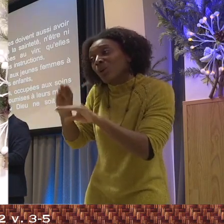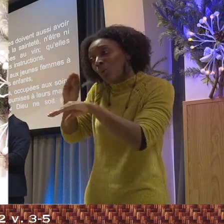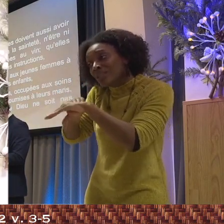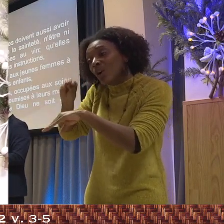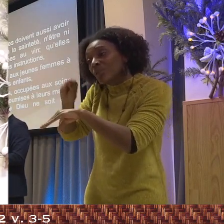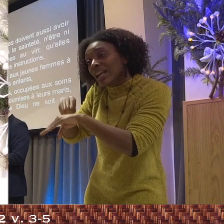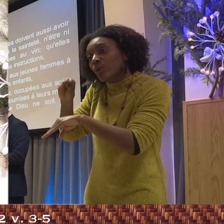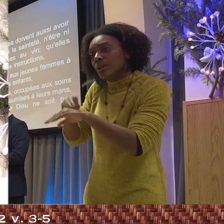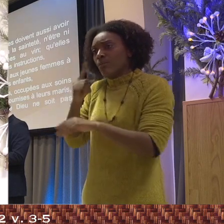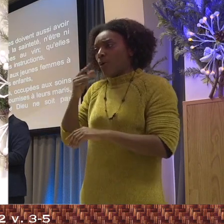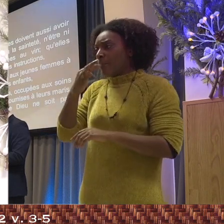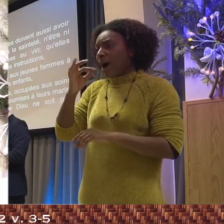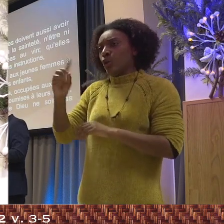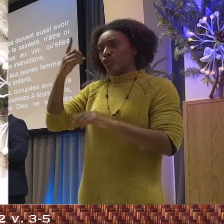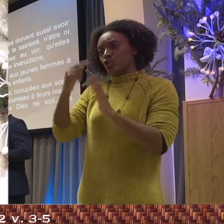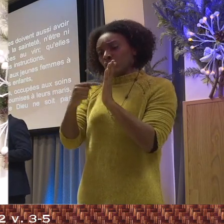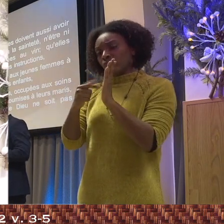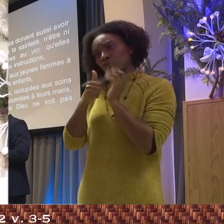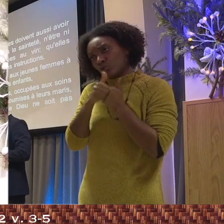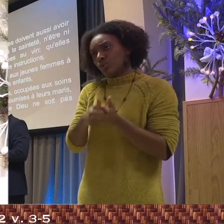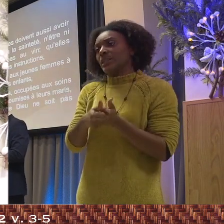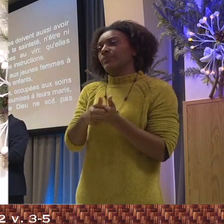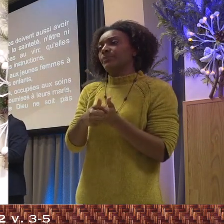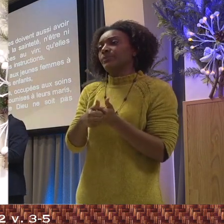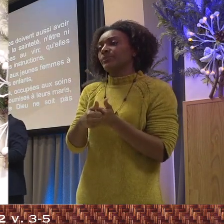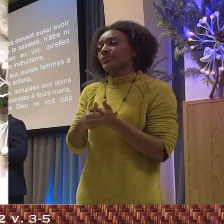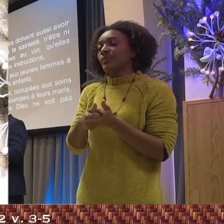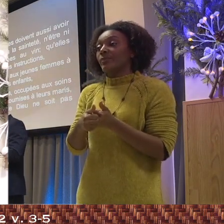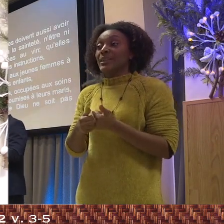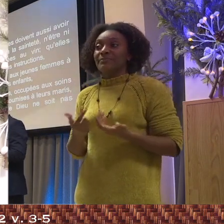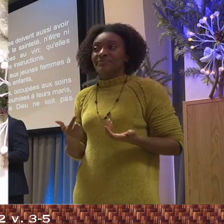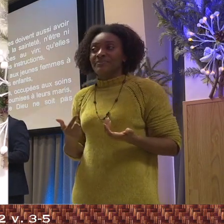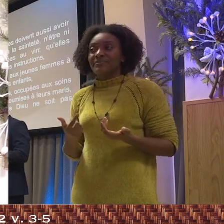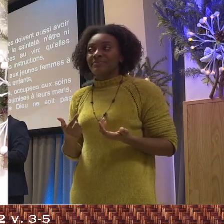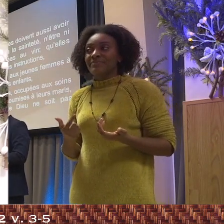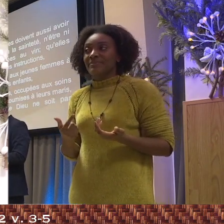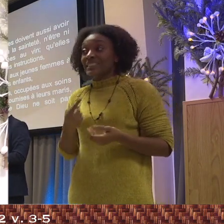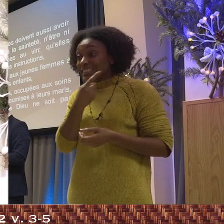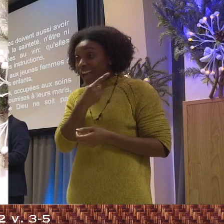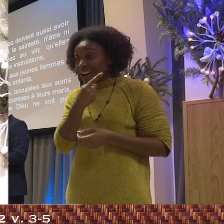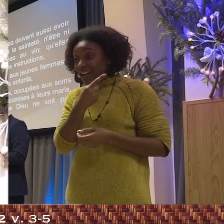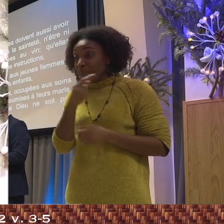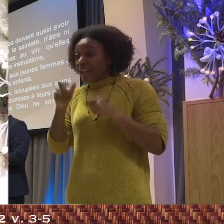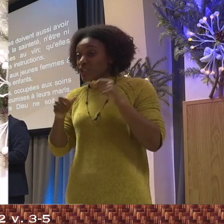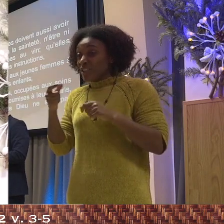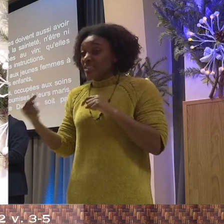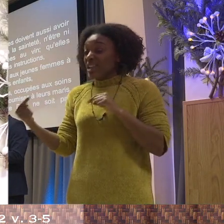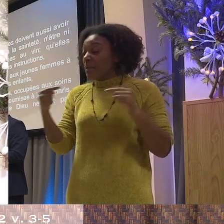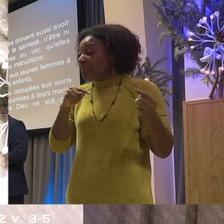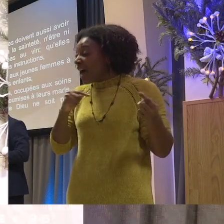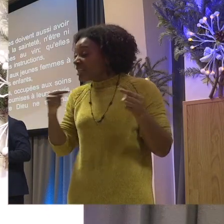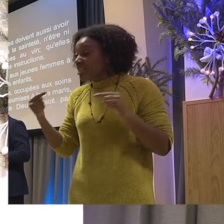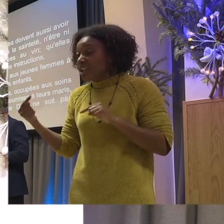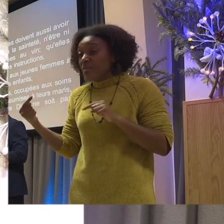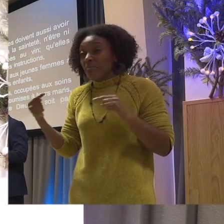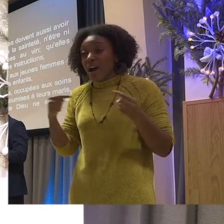Dieu ne soit pas blasphémée. Amen. Je souris parce que c'est des expressions qui ont fait tellement couler d'encre, qui ont causé